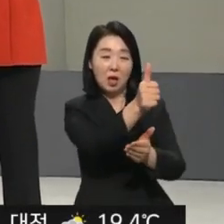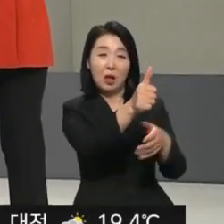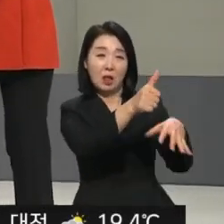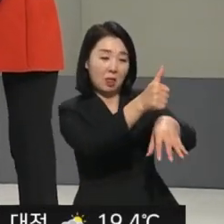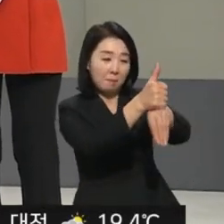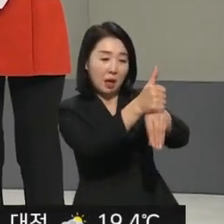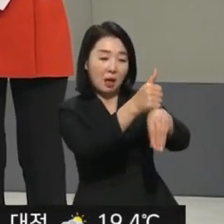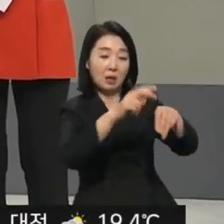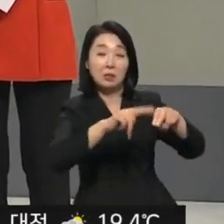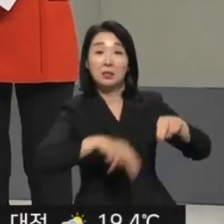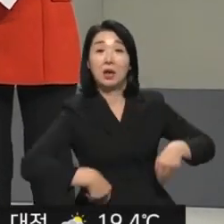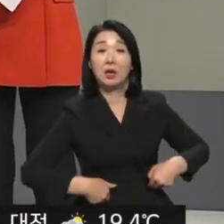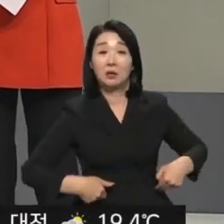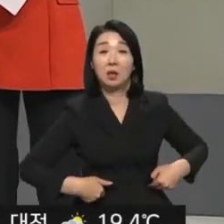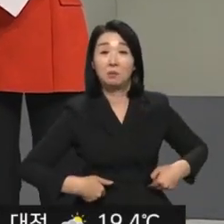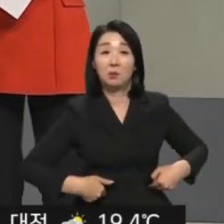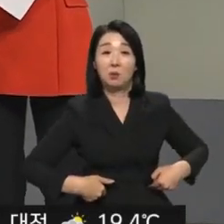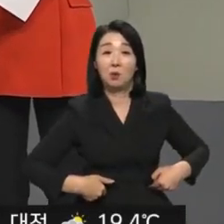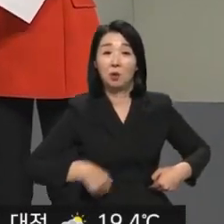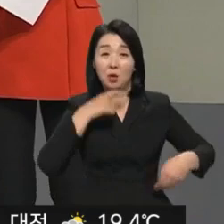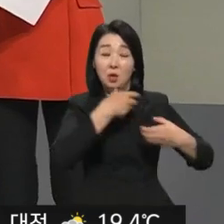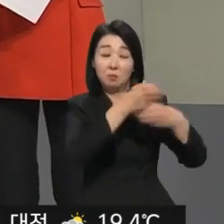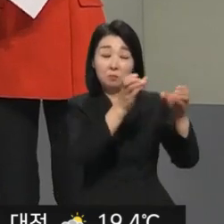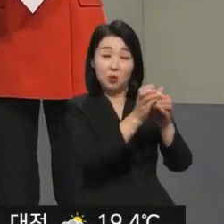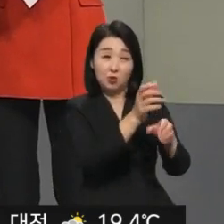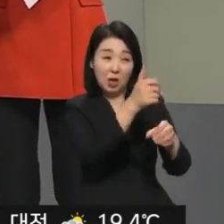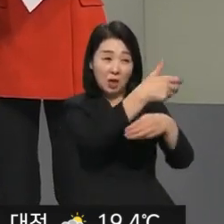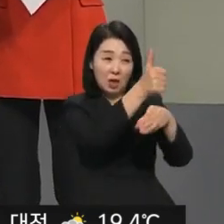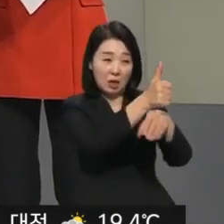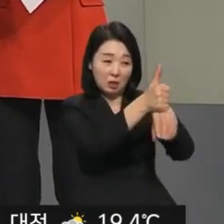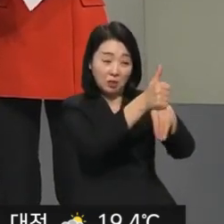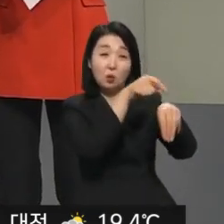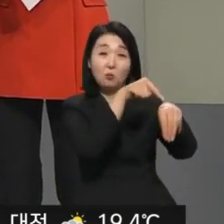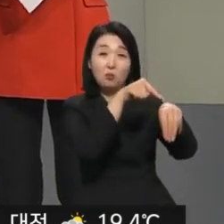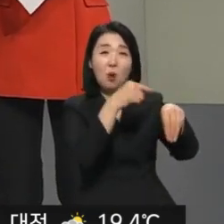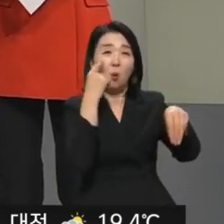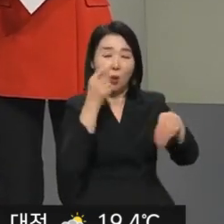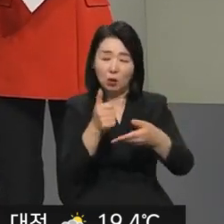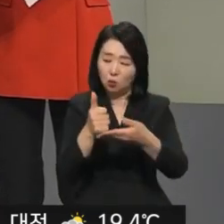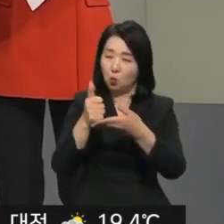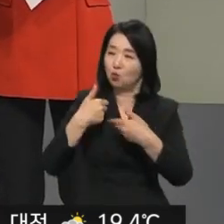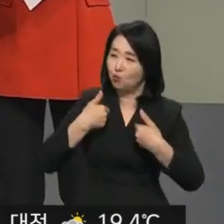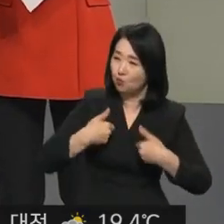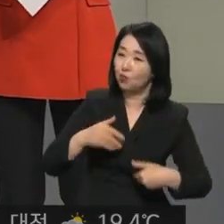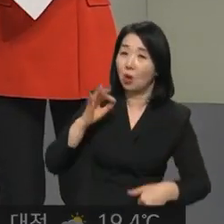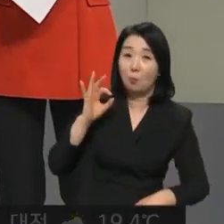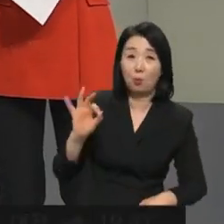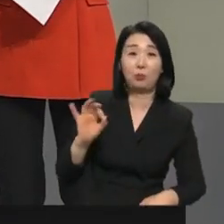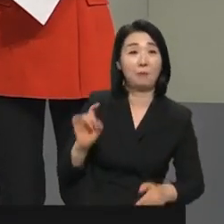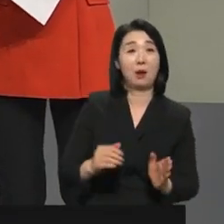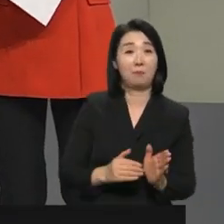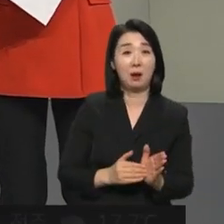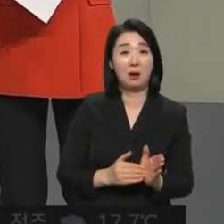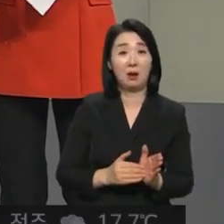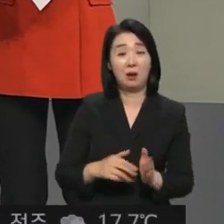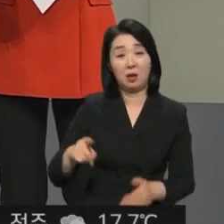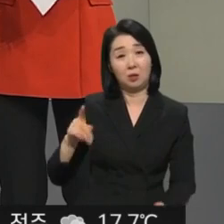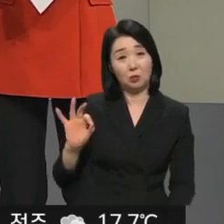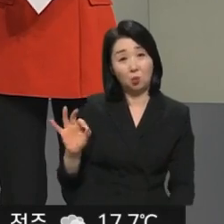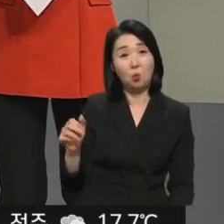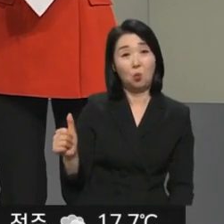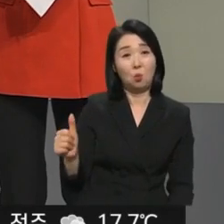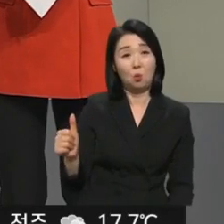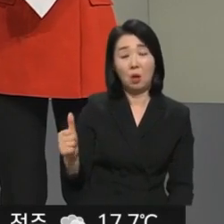정책위의장처럼 민주당 지도부 송 전 대표의 기자회견을 놓고 존중한다, 무겁게 본다 이 정도의 반응만 보이고 있습니다. 송 전